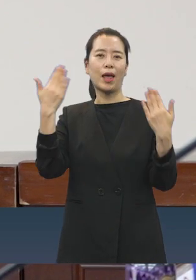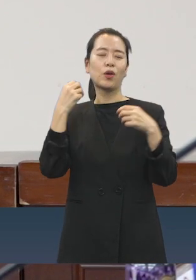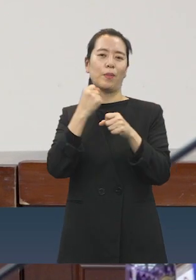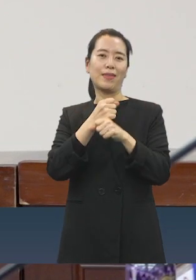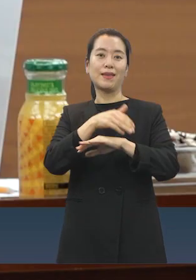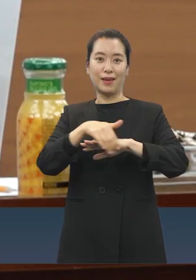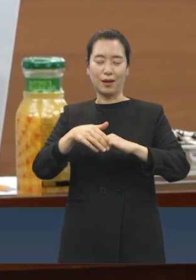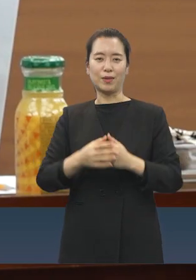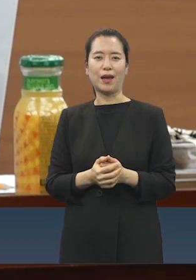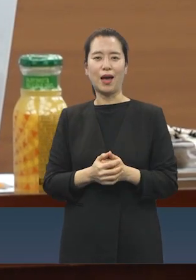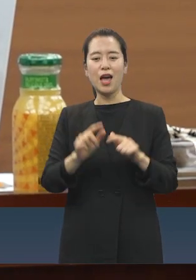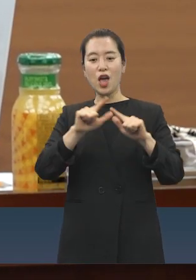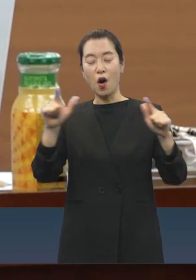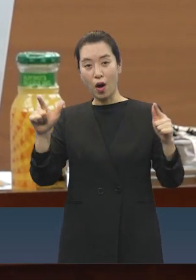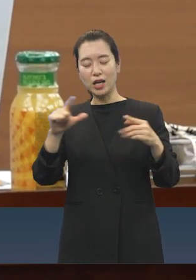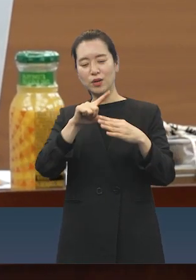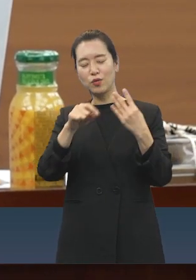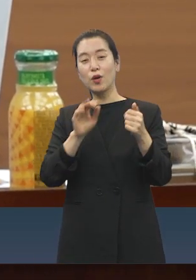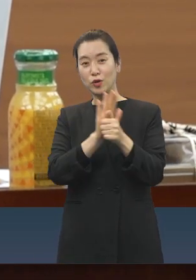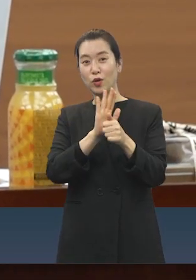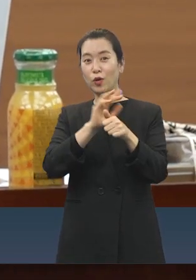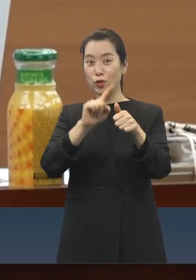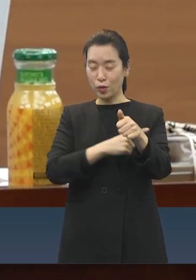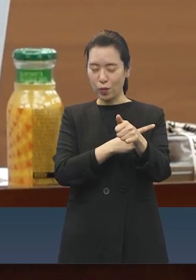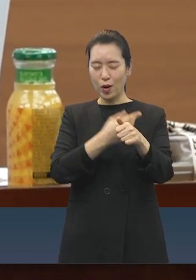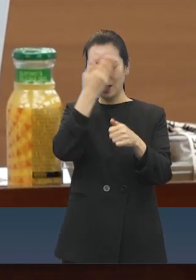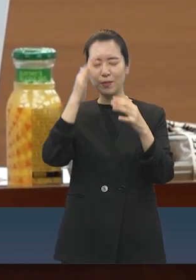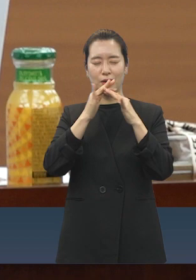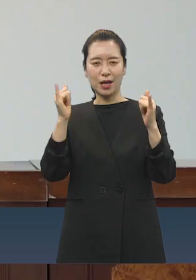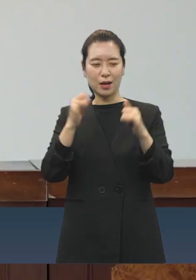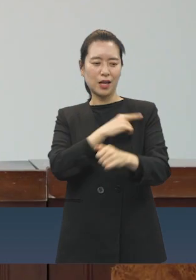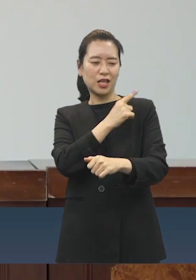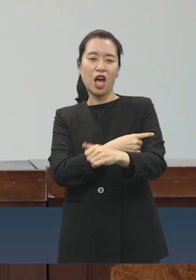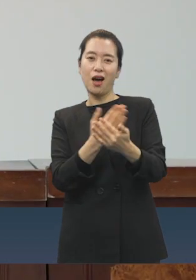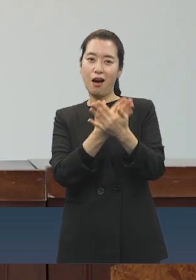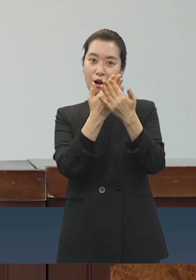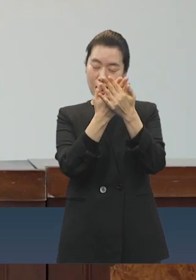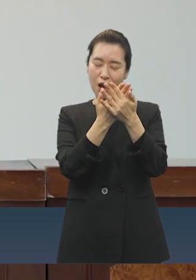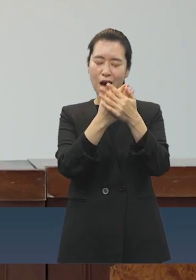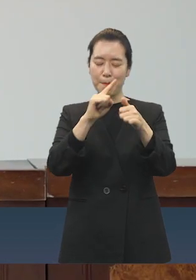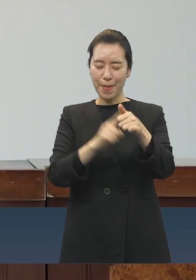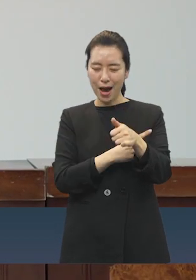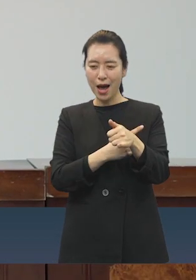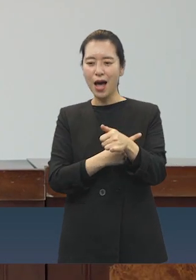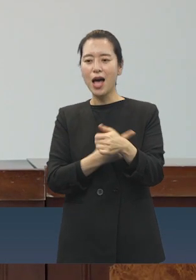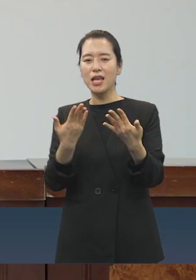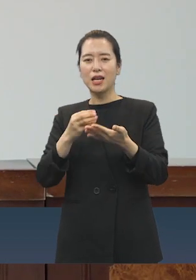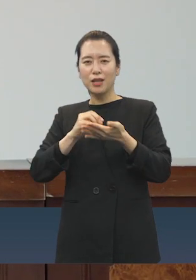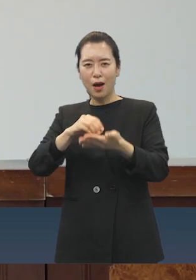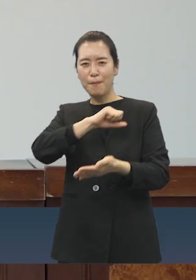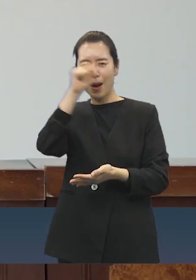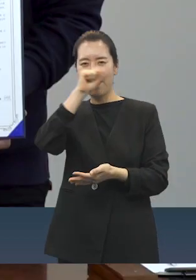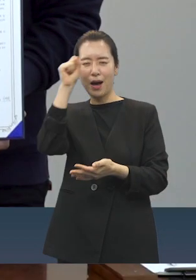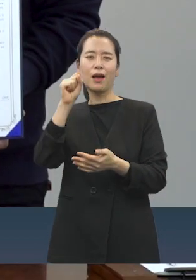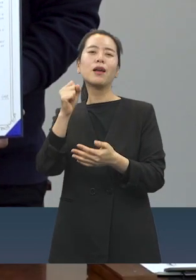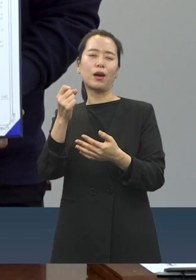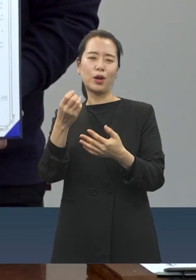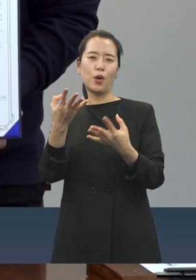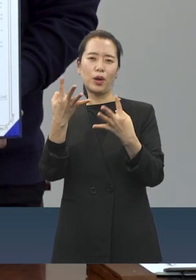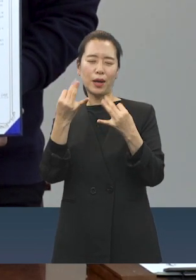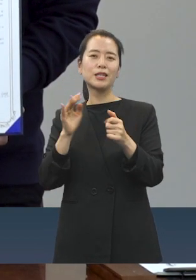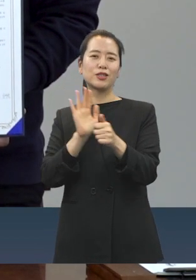꾸는 다양한 청년지원 프로그램 운영을 통해 청년들이 역량을 높이고 성공적으로 취합할 수 있도록 적극적으로